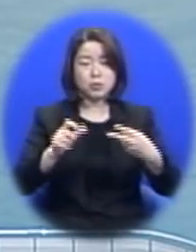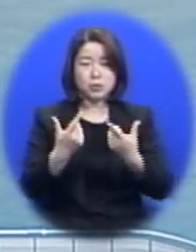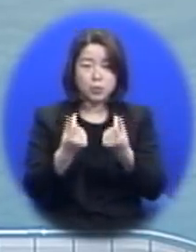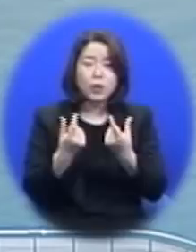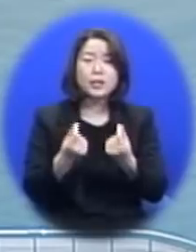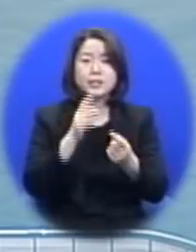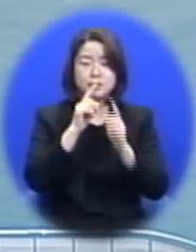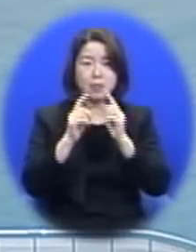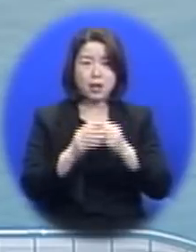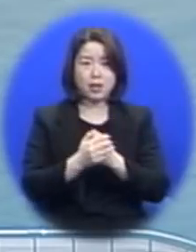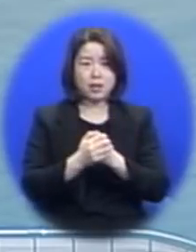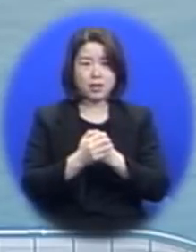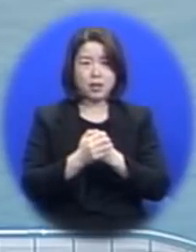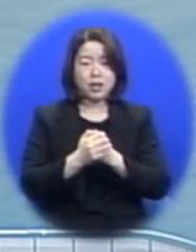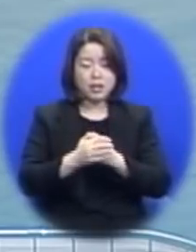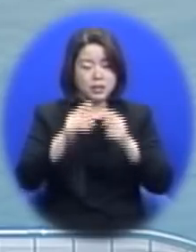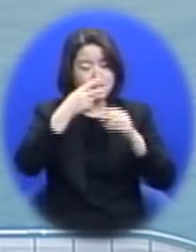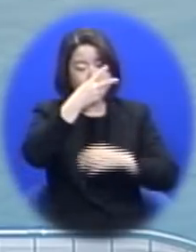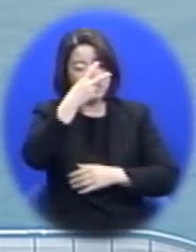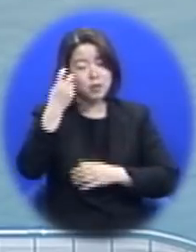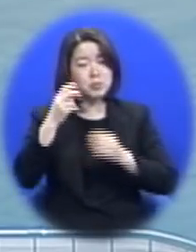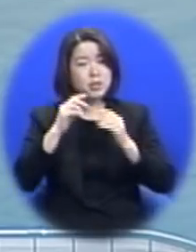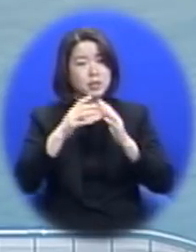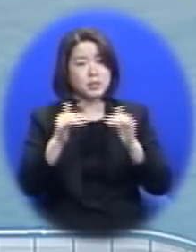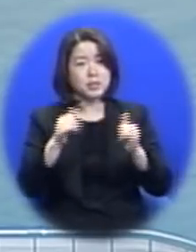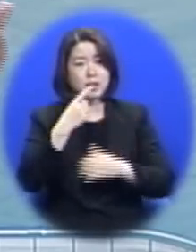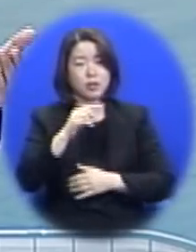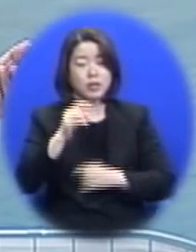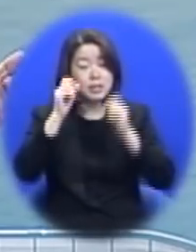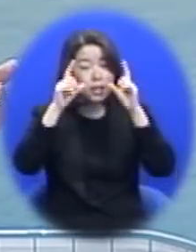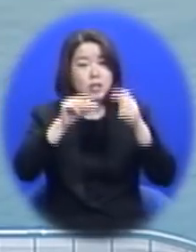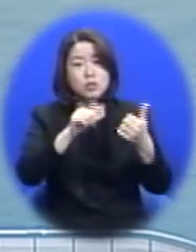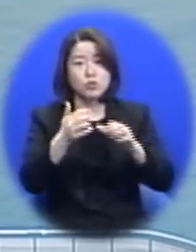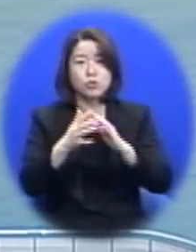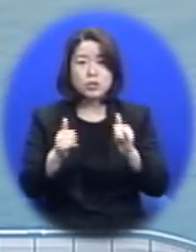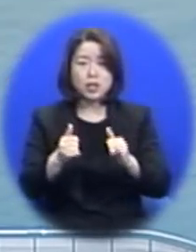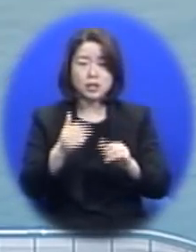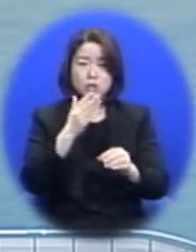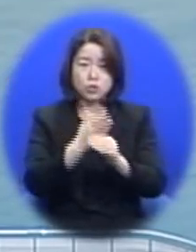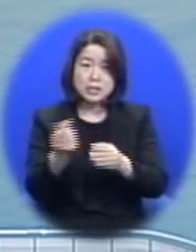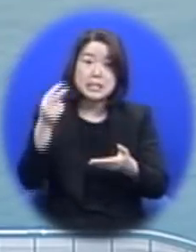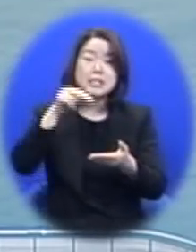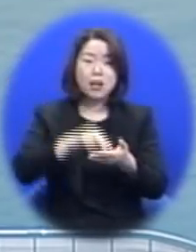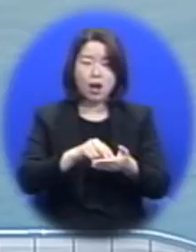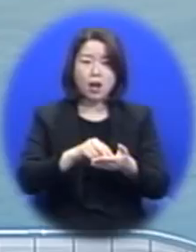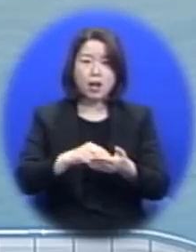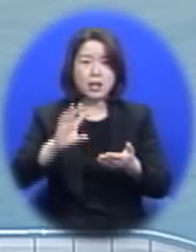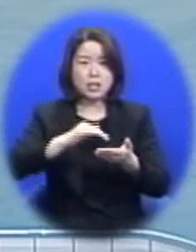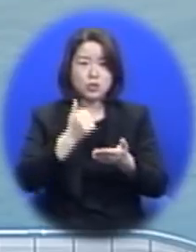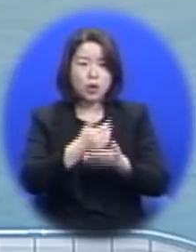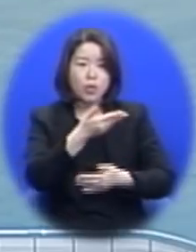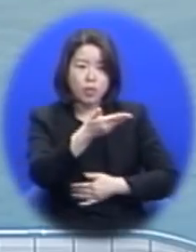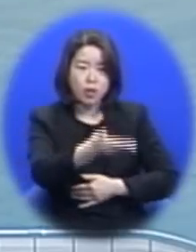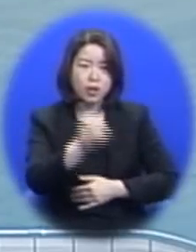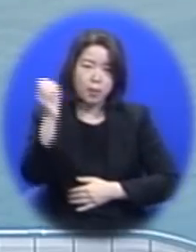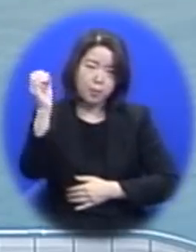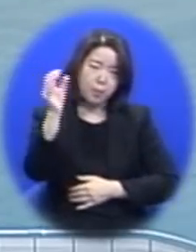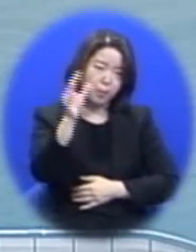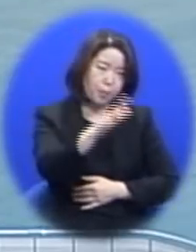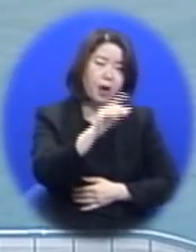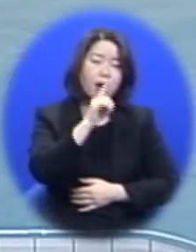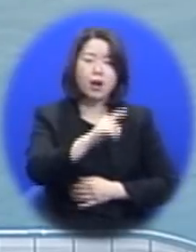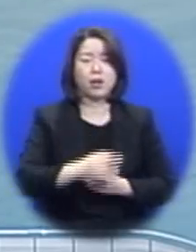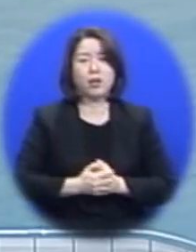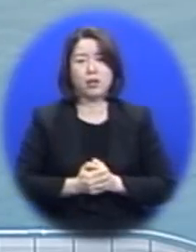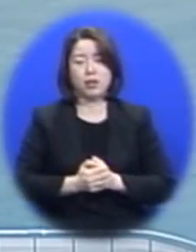했습니다. 잠자는 자여 깨어서 죽은 자들 가운데서 일어나라. 그리스도께서 너에게 비추이시리라.